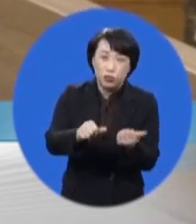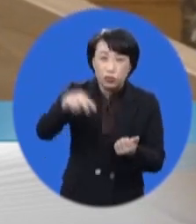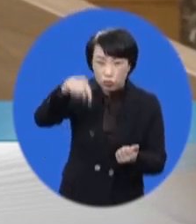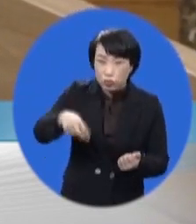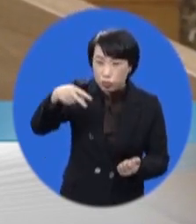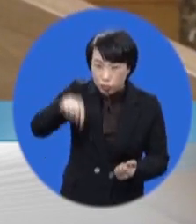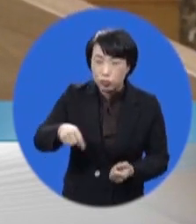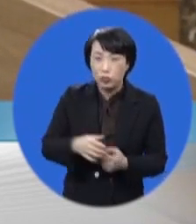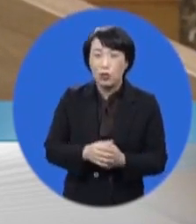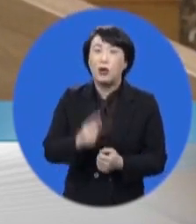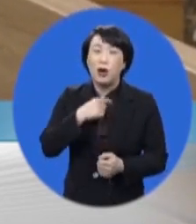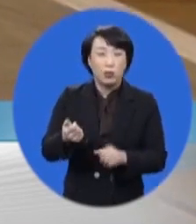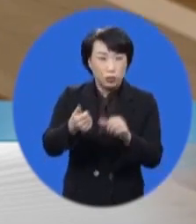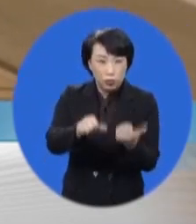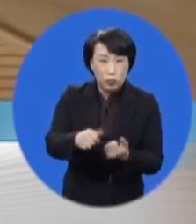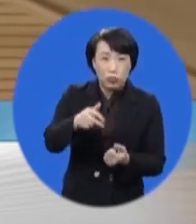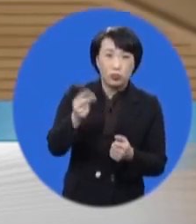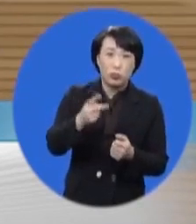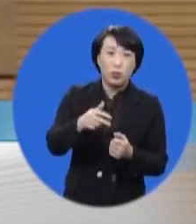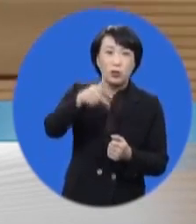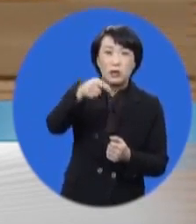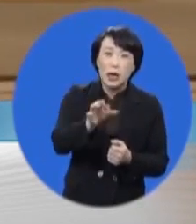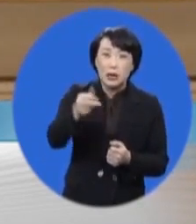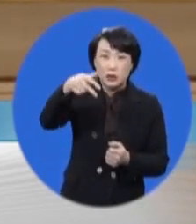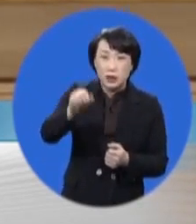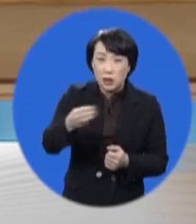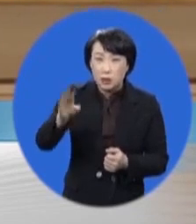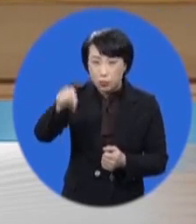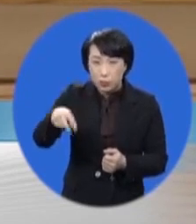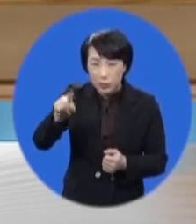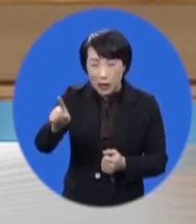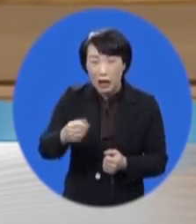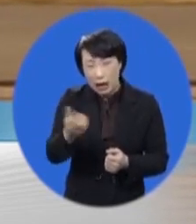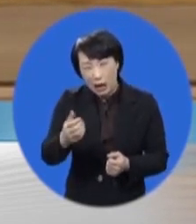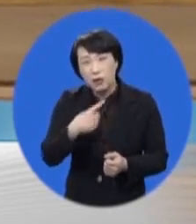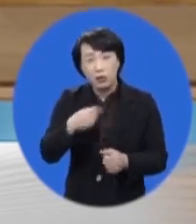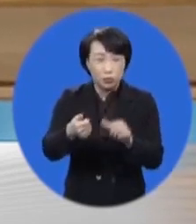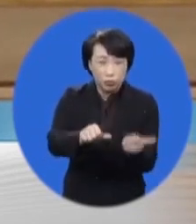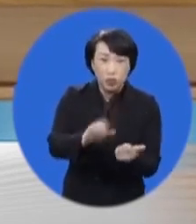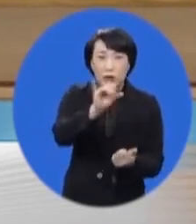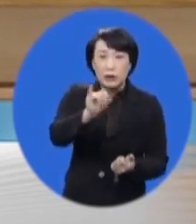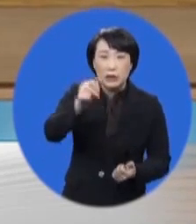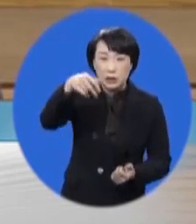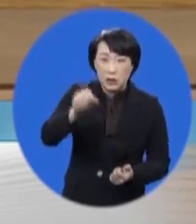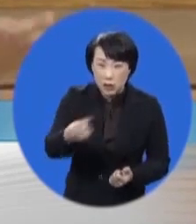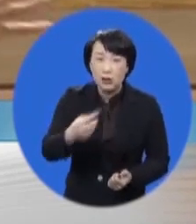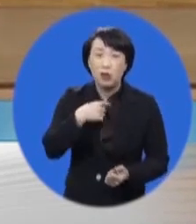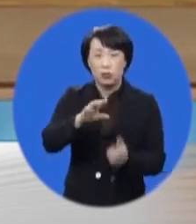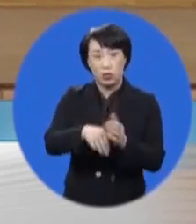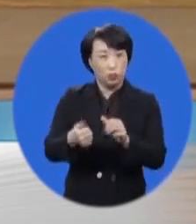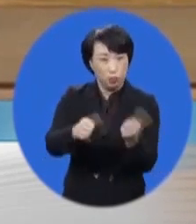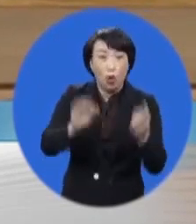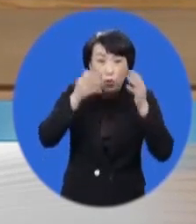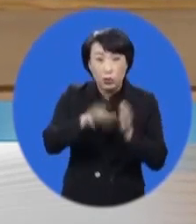또 장질부사 앓다가도 죽고, 어렸을 때요. 그렇게 이제 뭐 이질만 걸려도 죽고, 어렸을